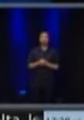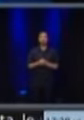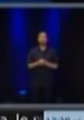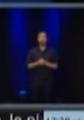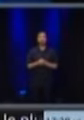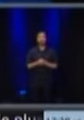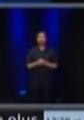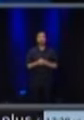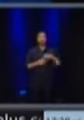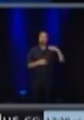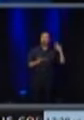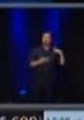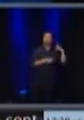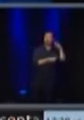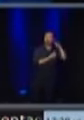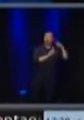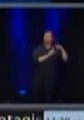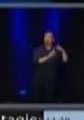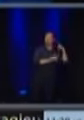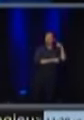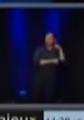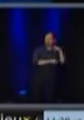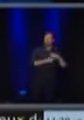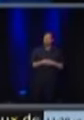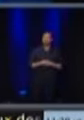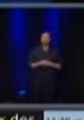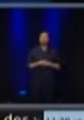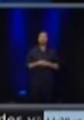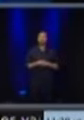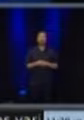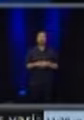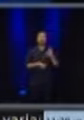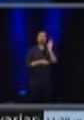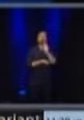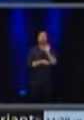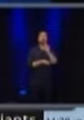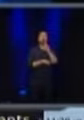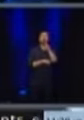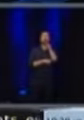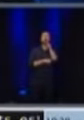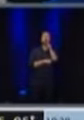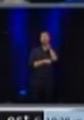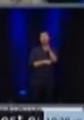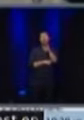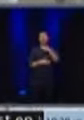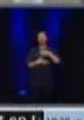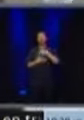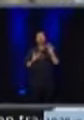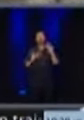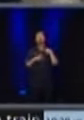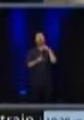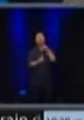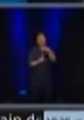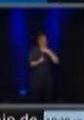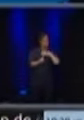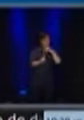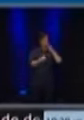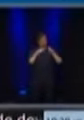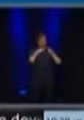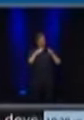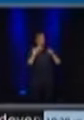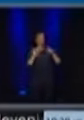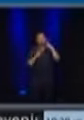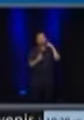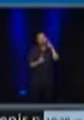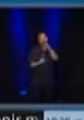nous manque, là. En sous-question, je sais que vous n'aimez pas, M. Legault, les questions hypothétiques, là, mais on passe au vert là, dans quelques